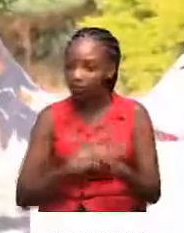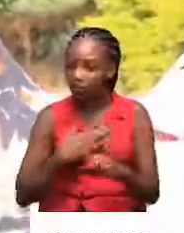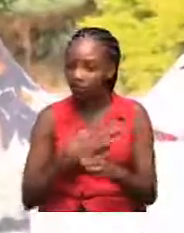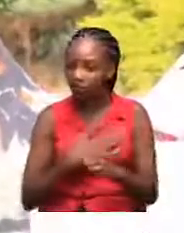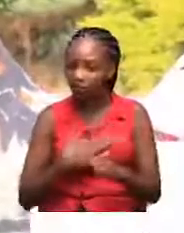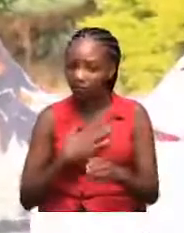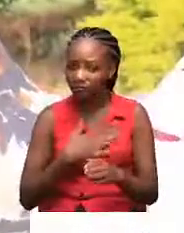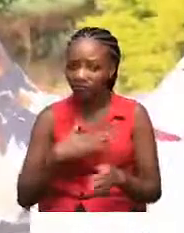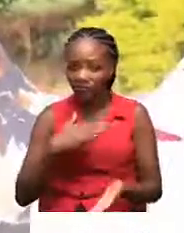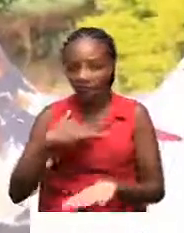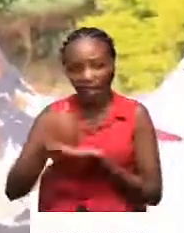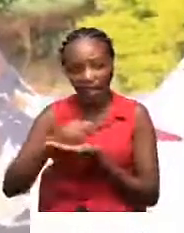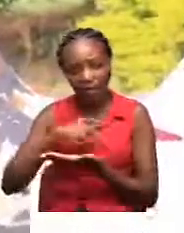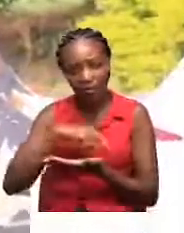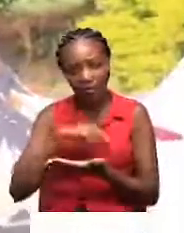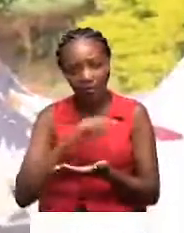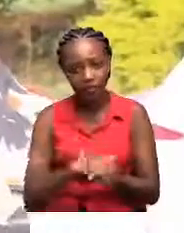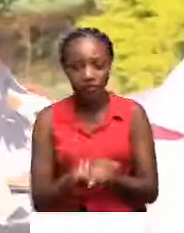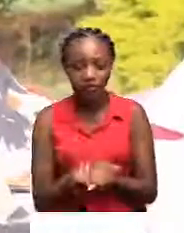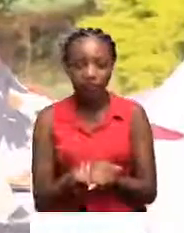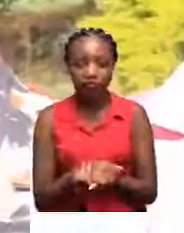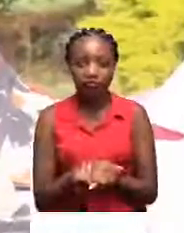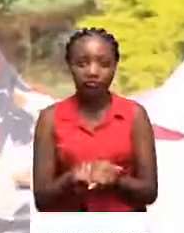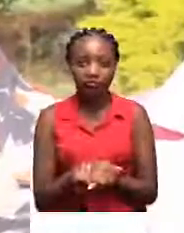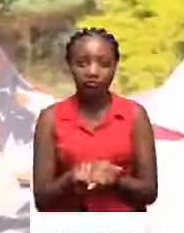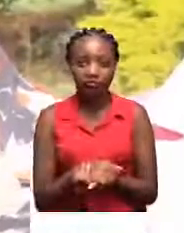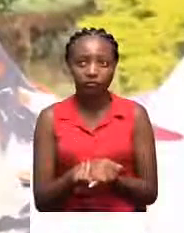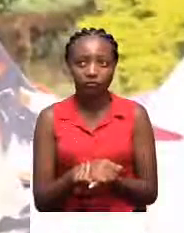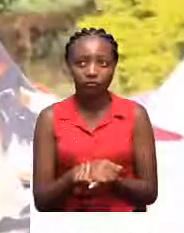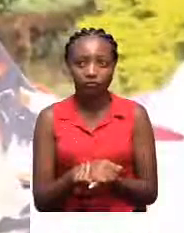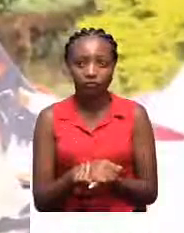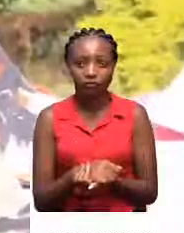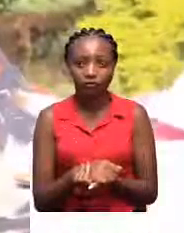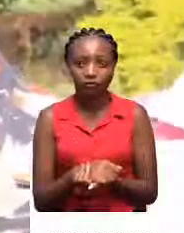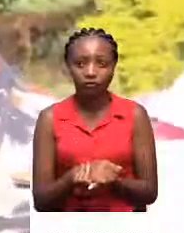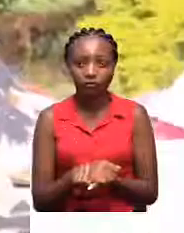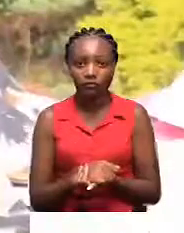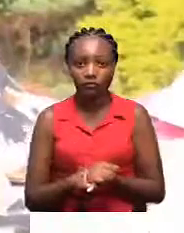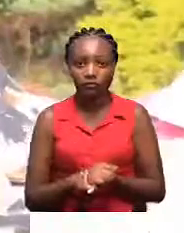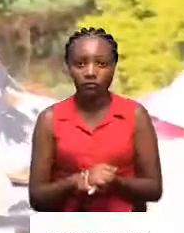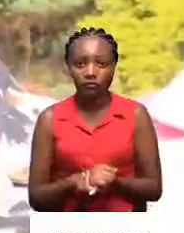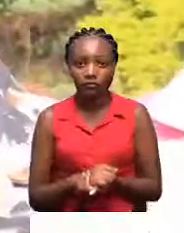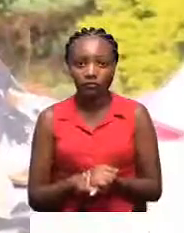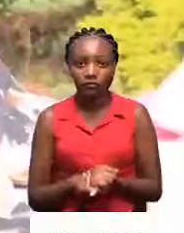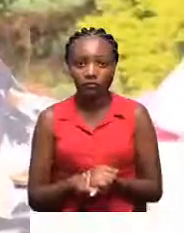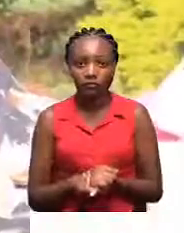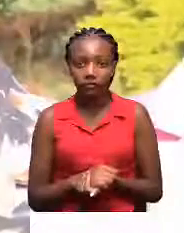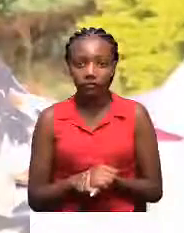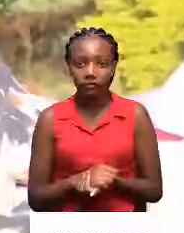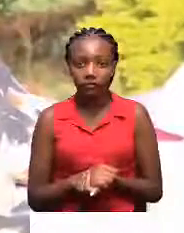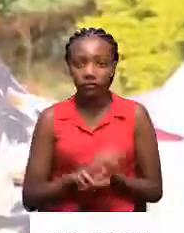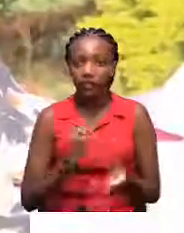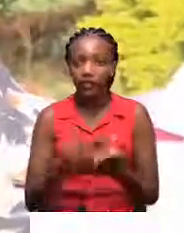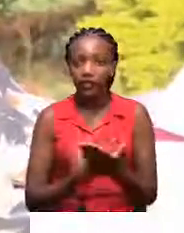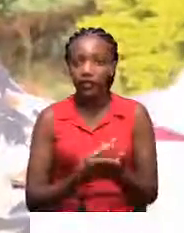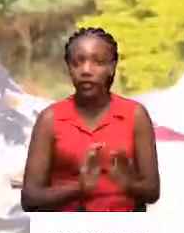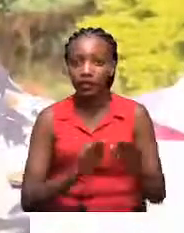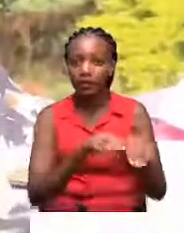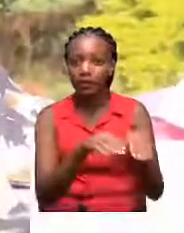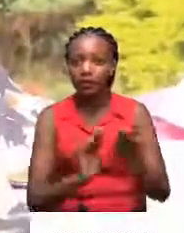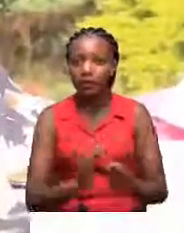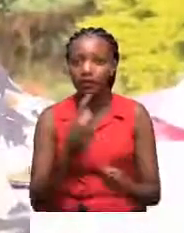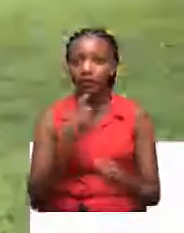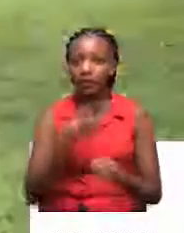kutoka Kampala, ninio uko Gulu paka Tanaka na wameachia hapo. Mazishi wamesema muende